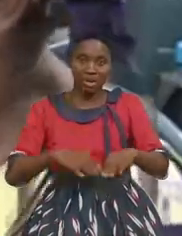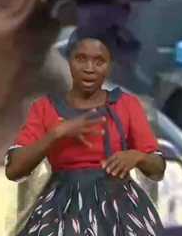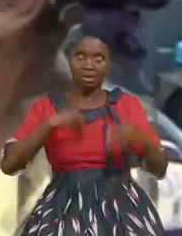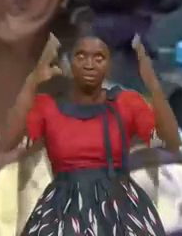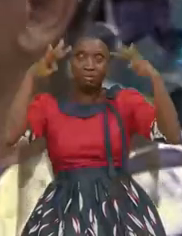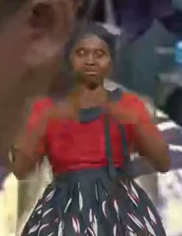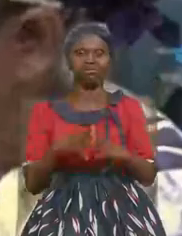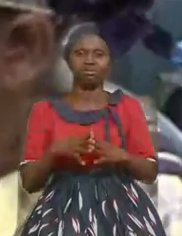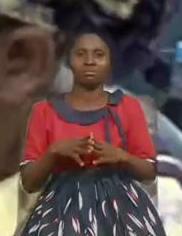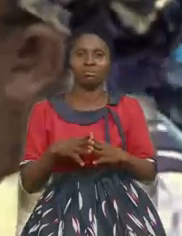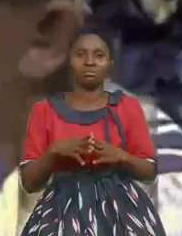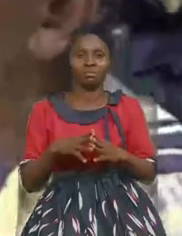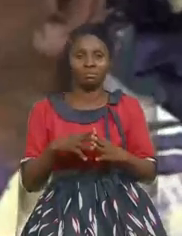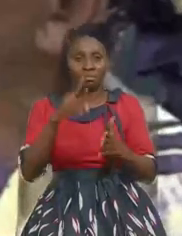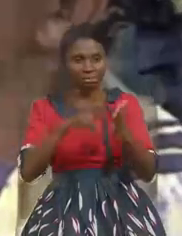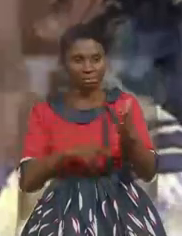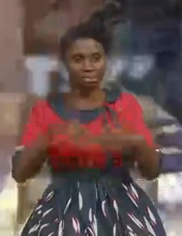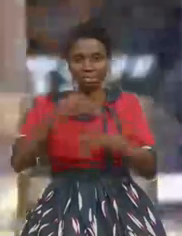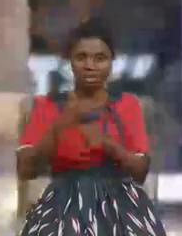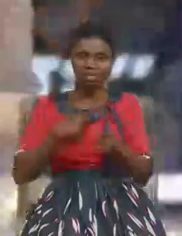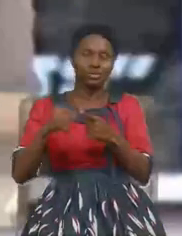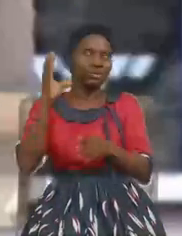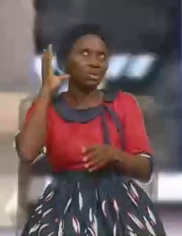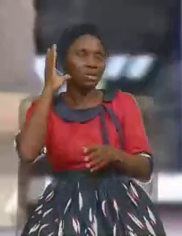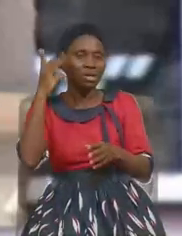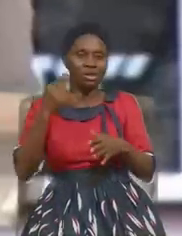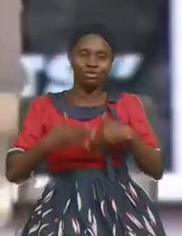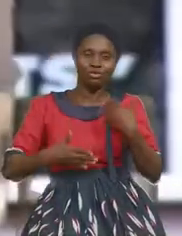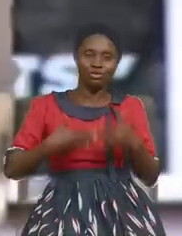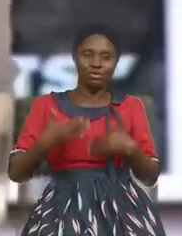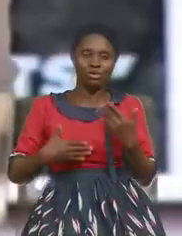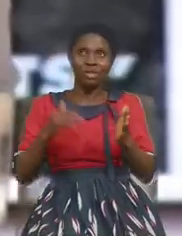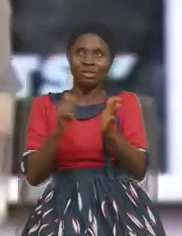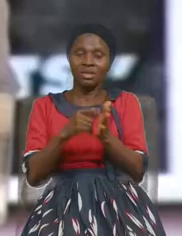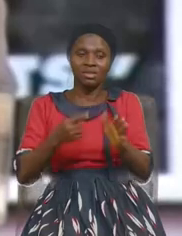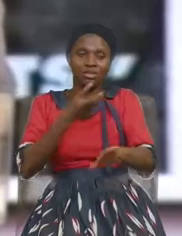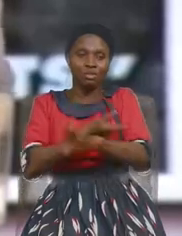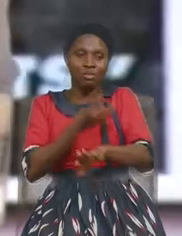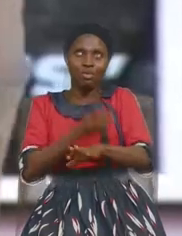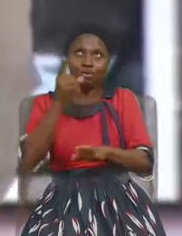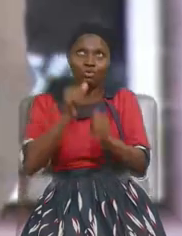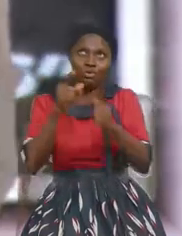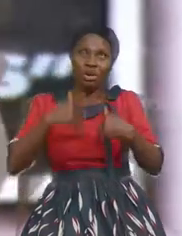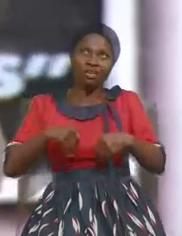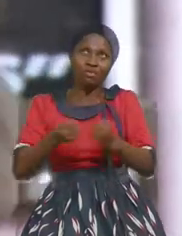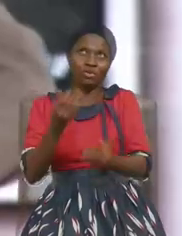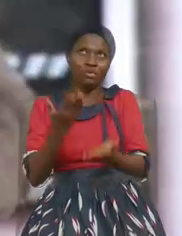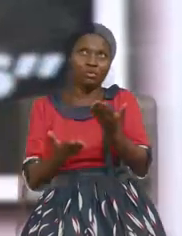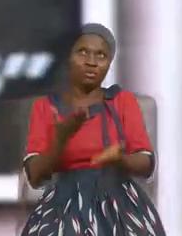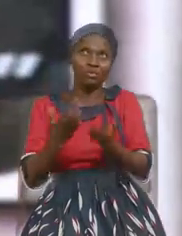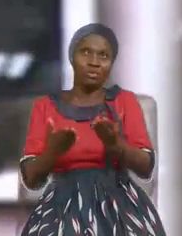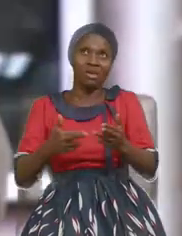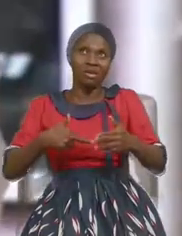Annonce-moi l'allégresse et la joie, et les eaux que tu as brisées se réjouiront. Détourne ton regard de